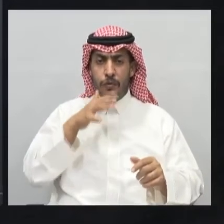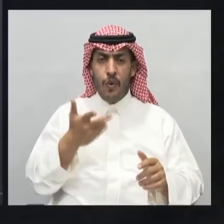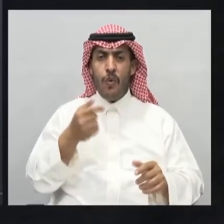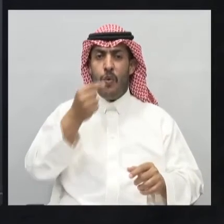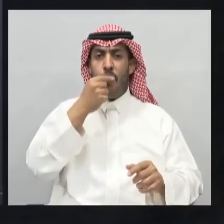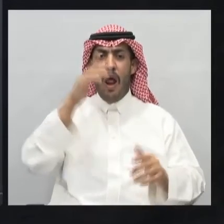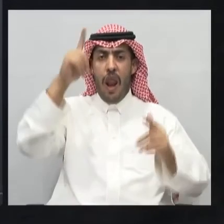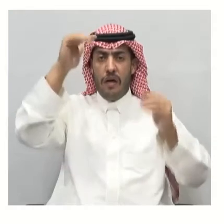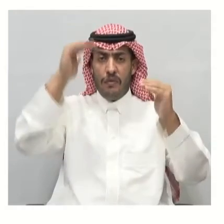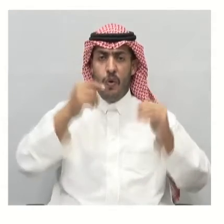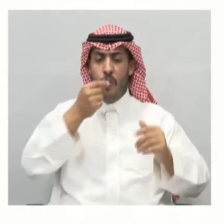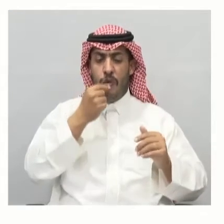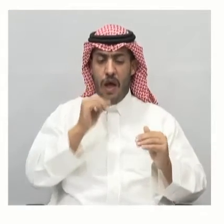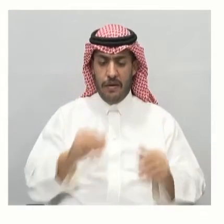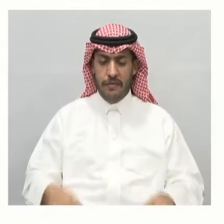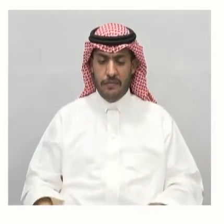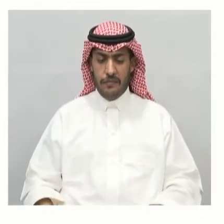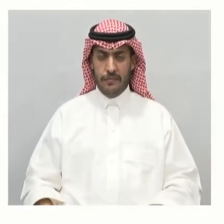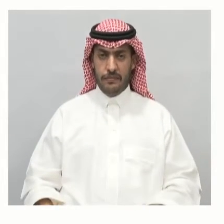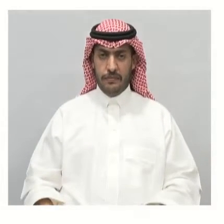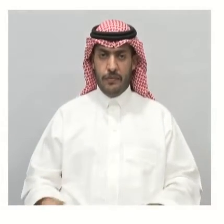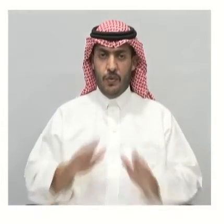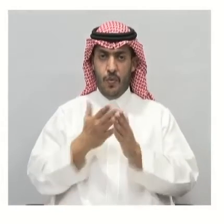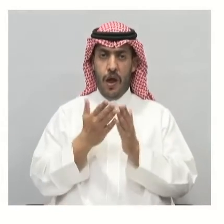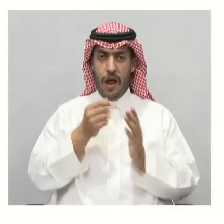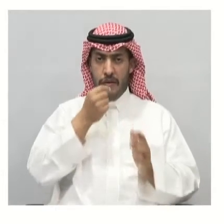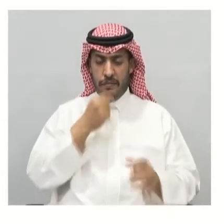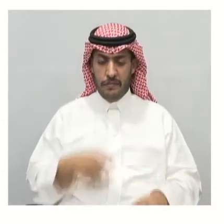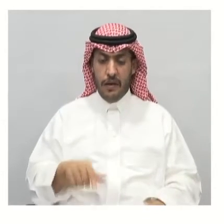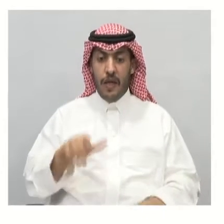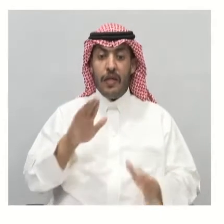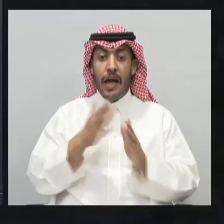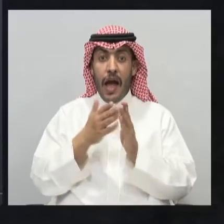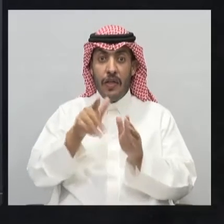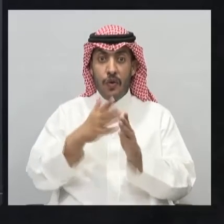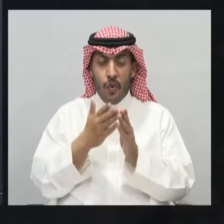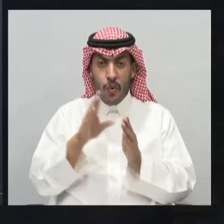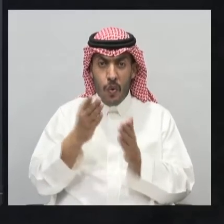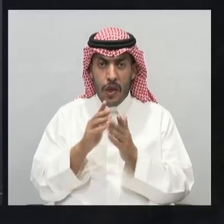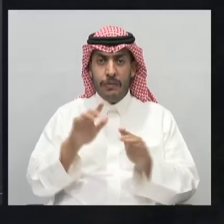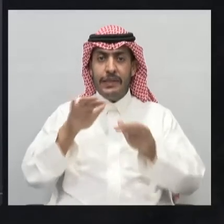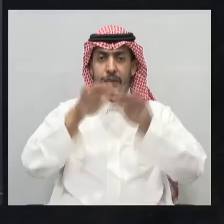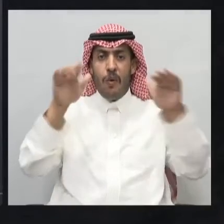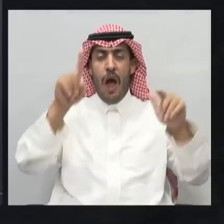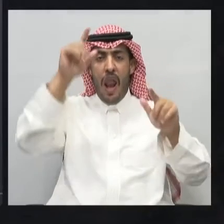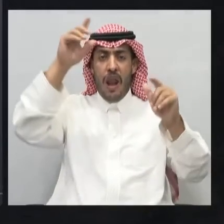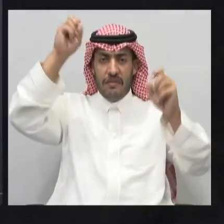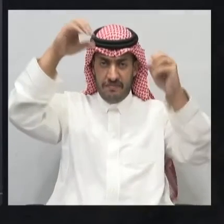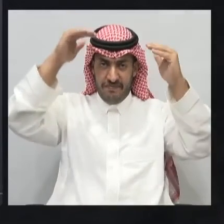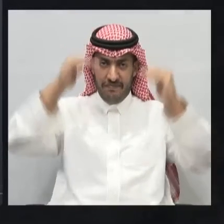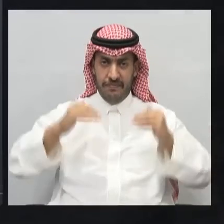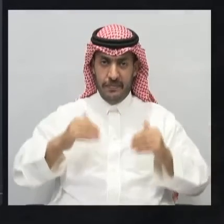وسلم القران الكريم اذا هذه الكتب السماويه التي الله انزلها الله سبحانه